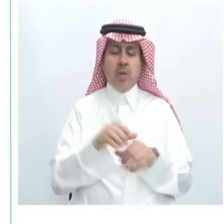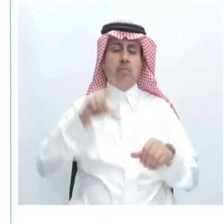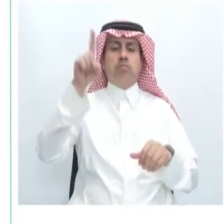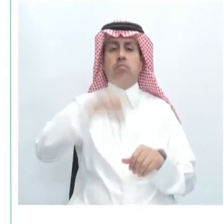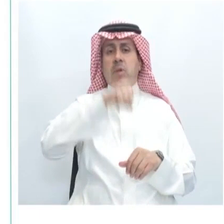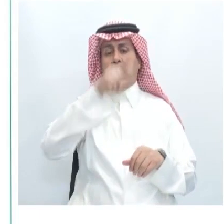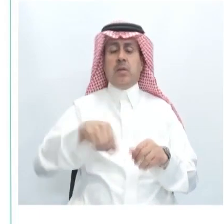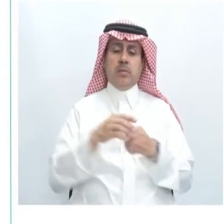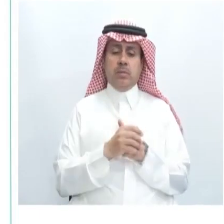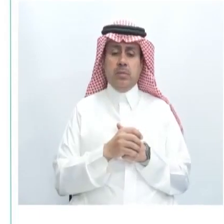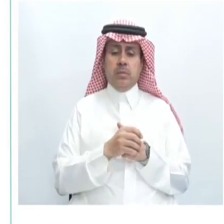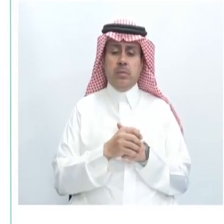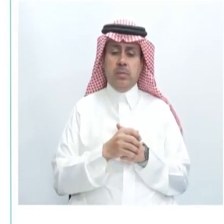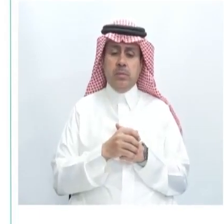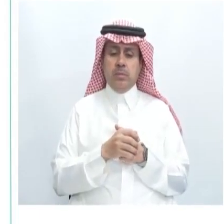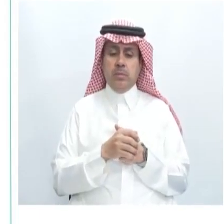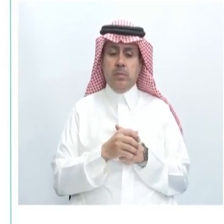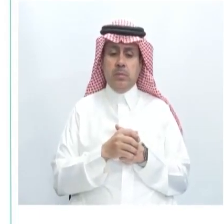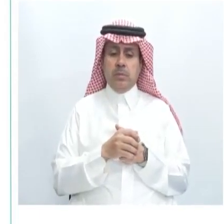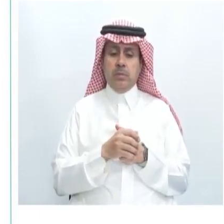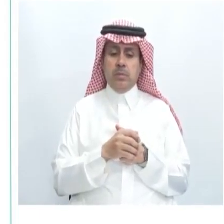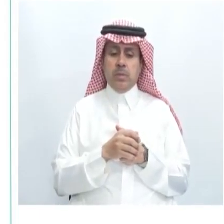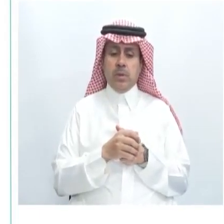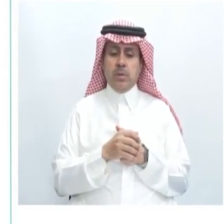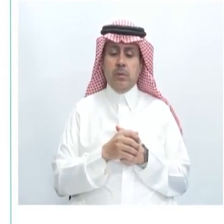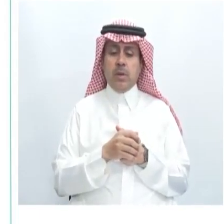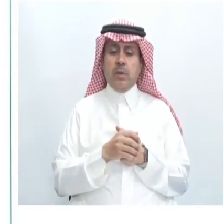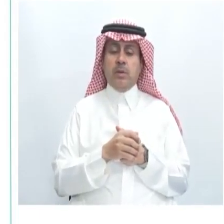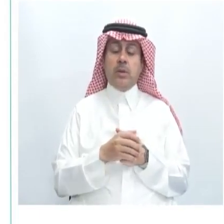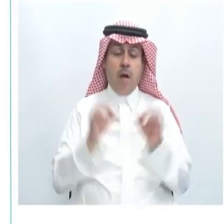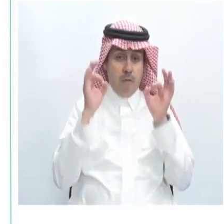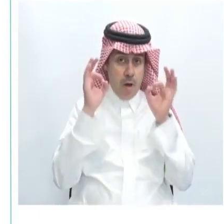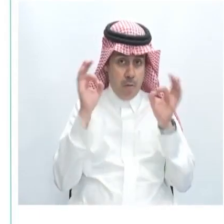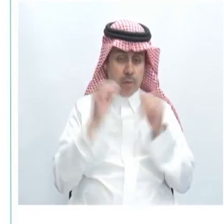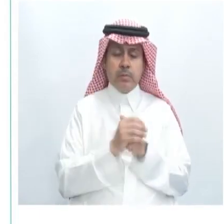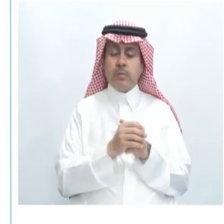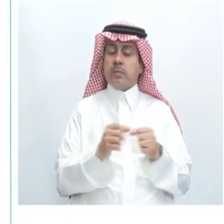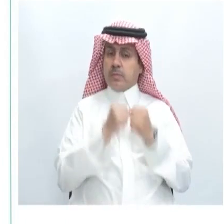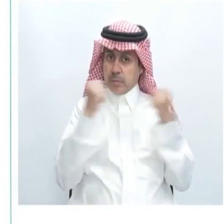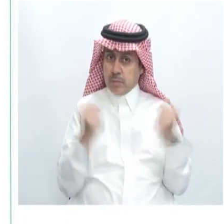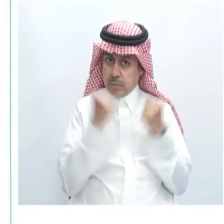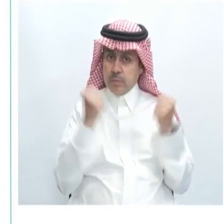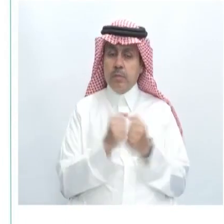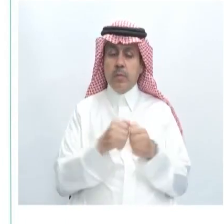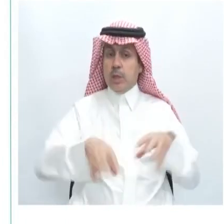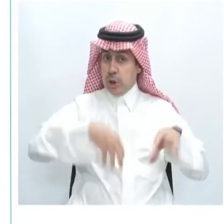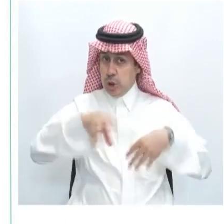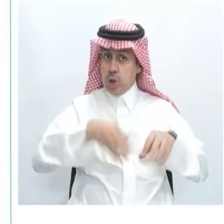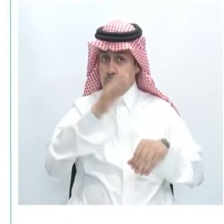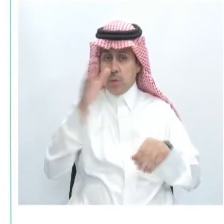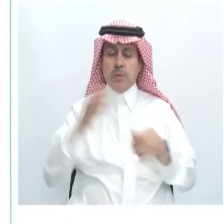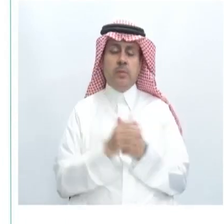يعرف كيف يتم شراء حتى افضل الانشطه التسويقيه لن تنجح اذا كان لديك